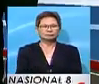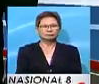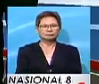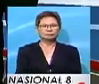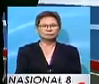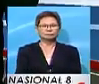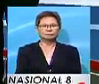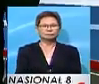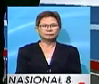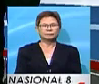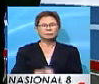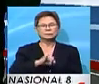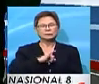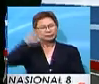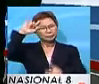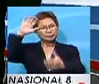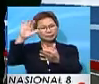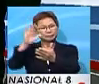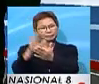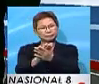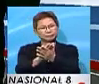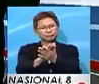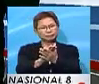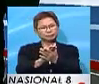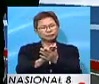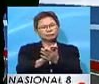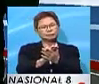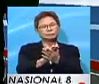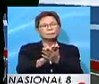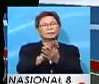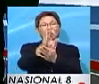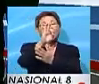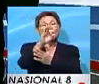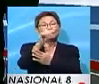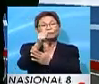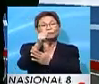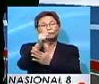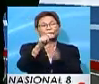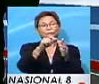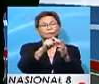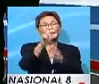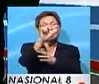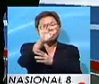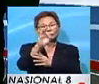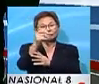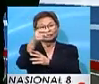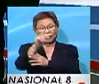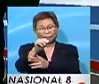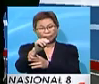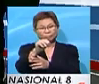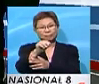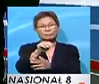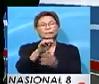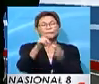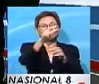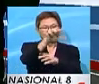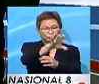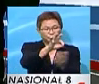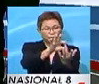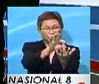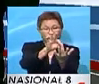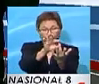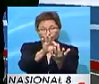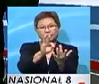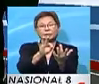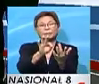RTM Saya yakin badan gabungan FM dapat berunding dan memilih individu sesuai dan layak untuk menerajui